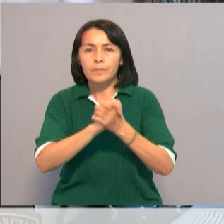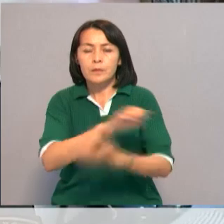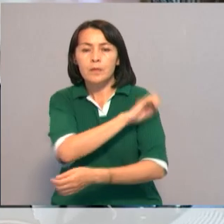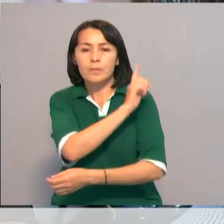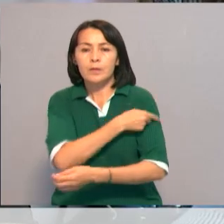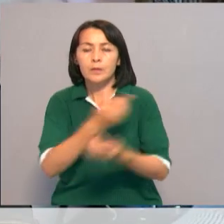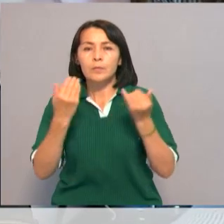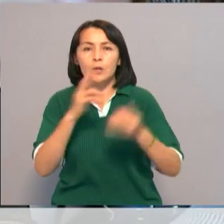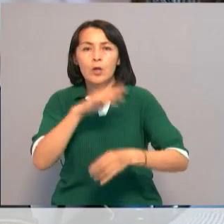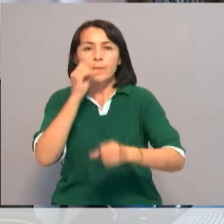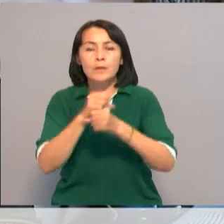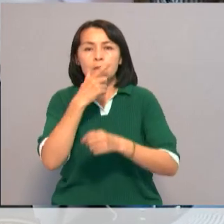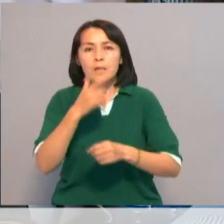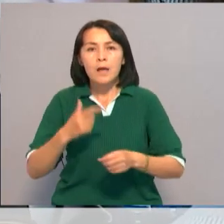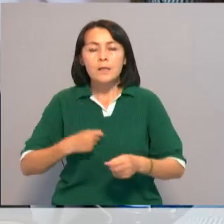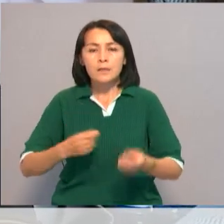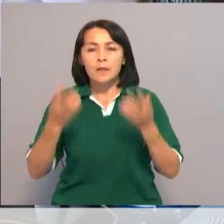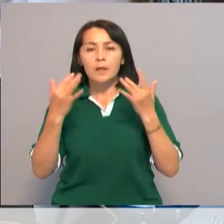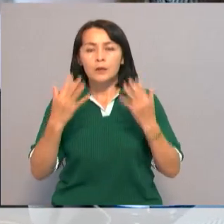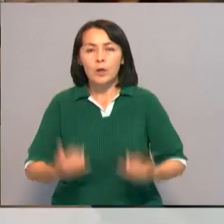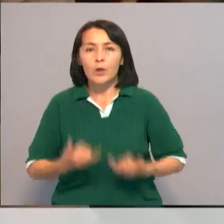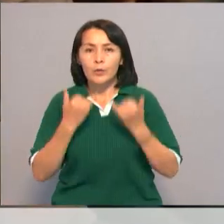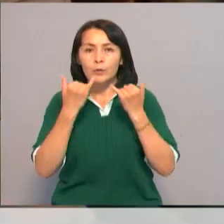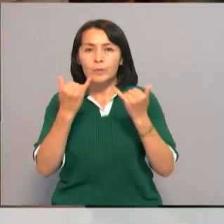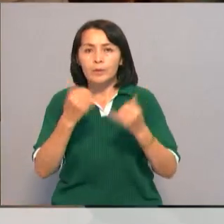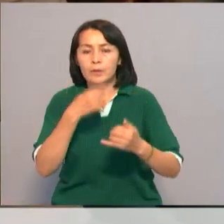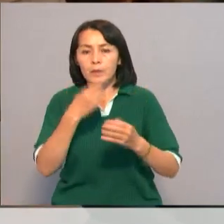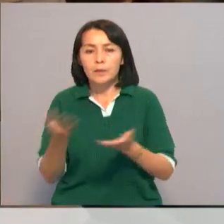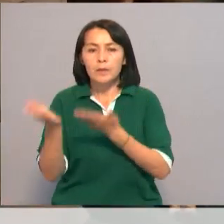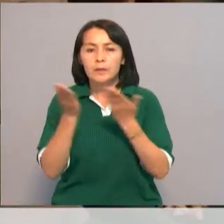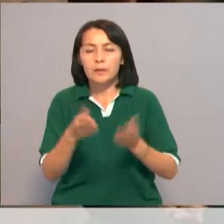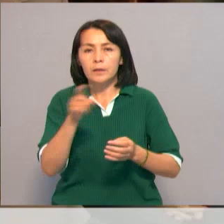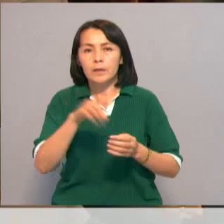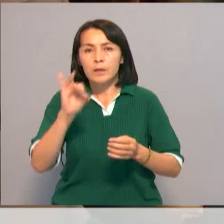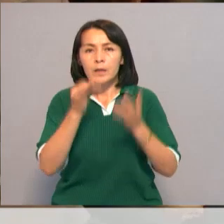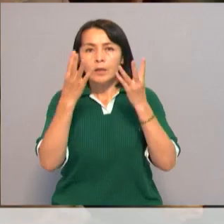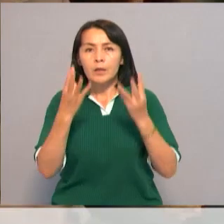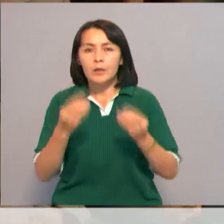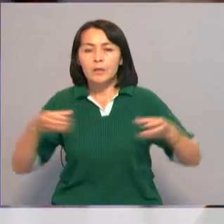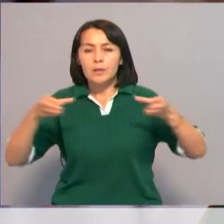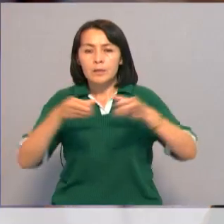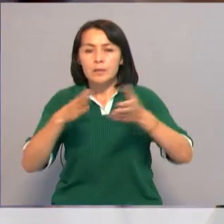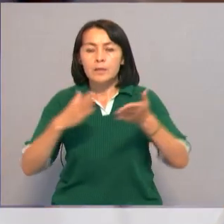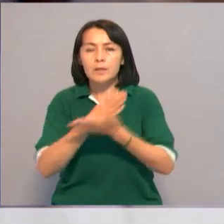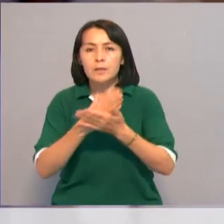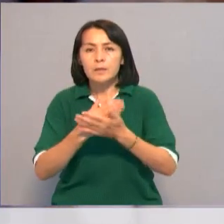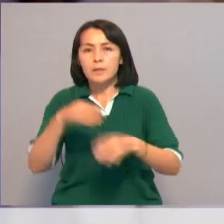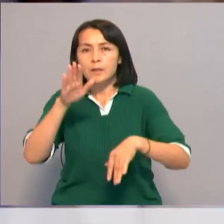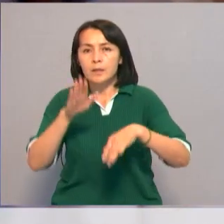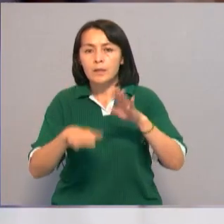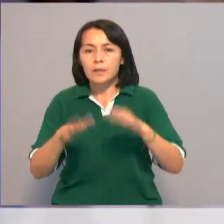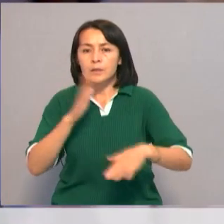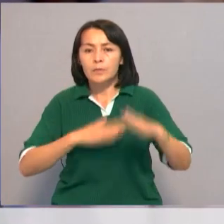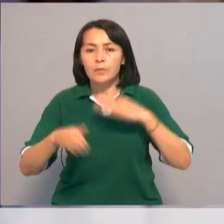Бұл жолда қызмет ететін әскерилер қашанда құрметке лайық дейді жиылған жұрт. Тарихи датада сала қызметкерлері ерекше